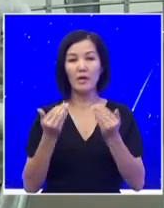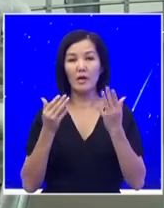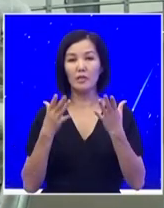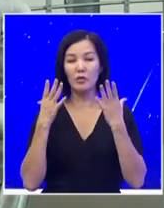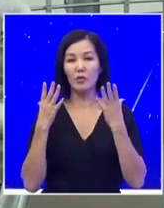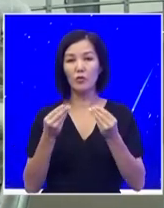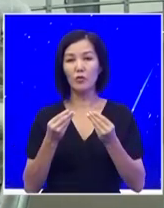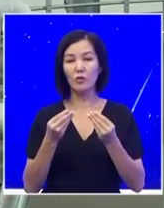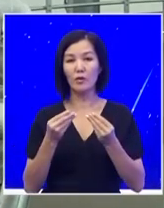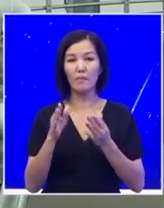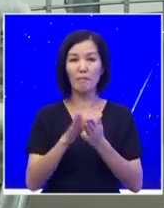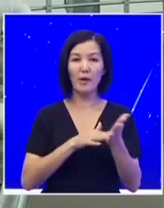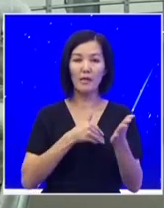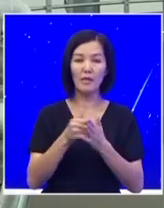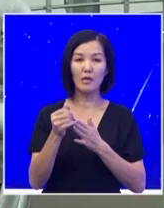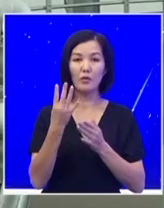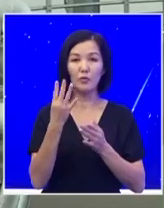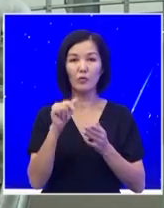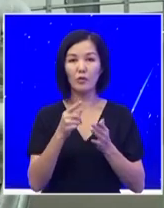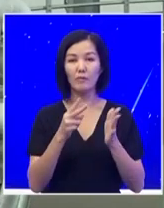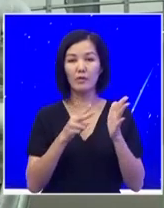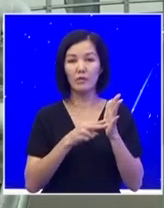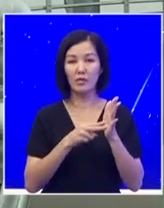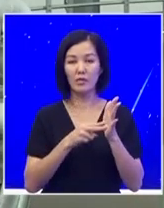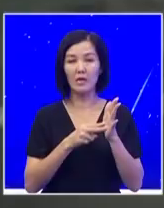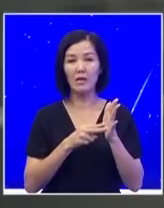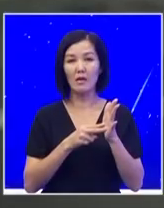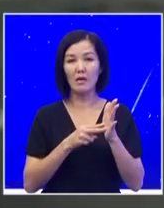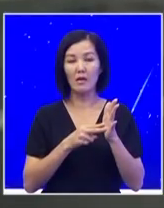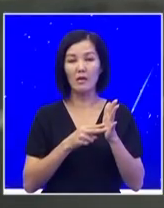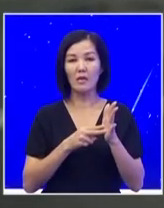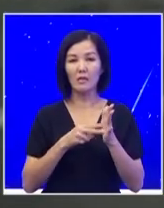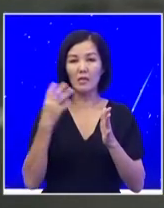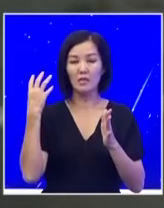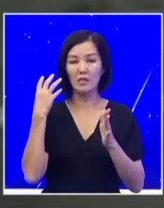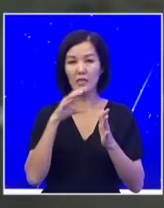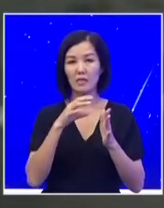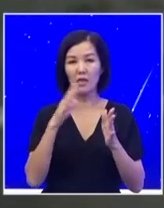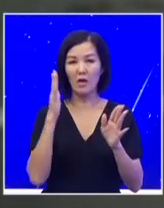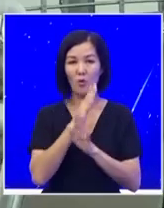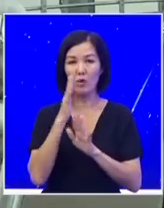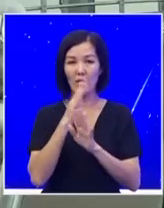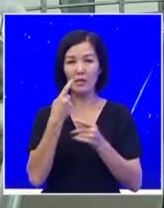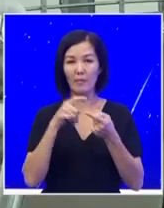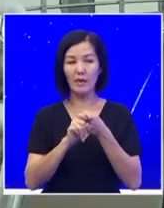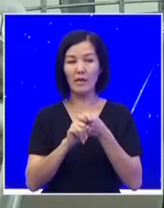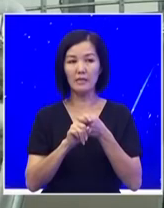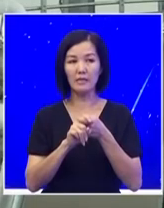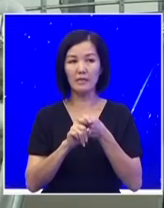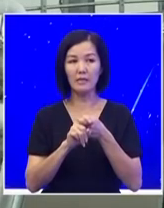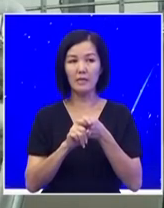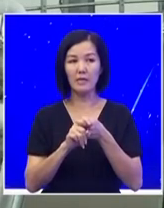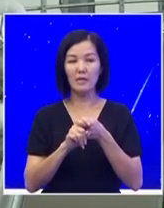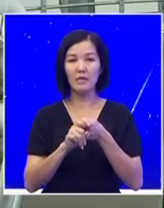сүттің майлығы 1-4.7 аралығында болып жатыр. Әртүрлі күннің ыстығына да ауа райына да байланысты. Сүттің енді бізде сақтау